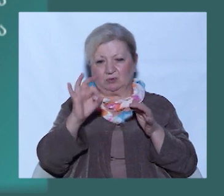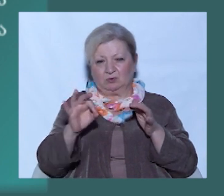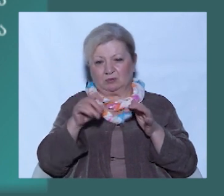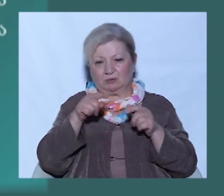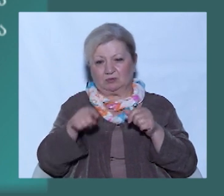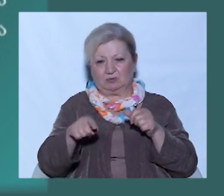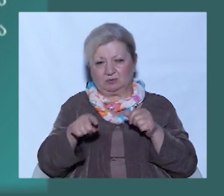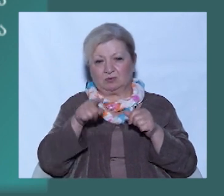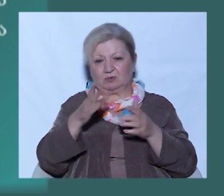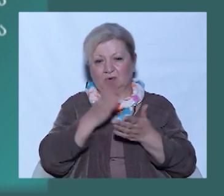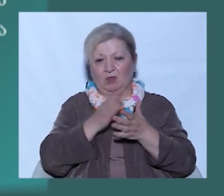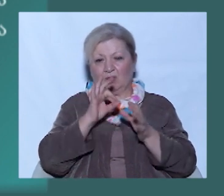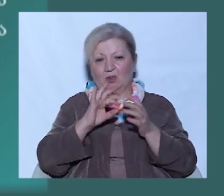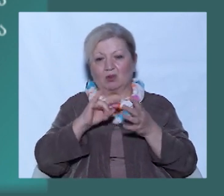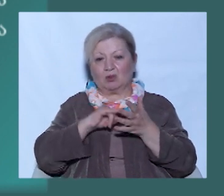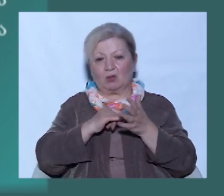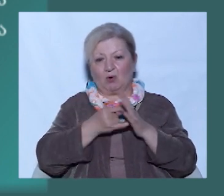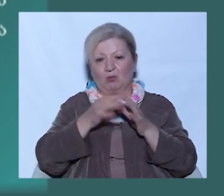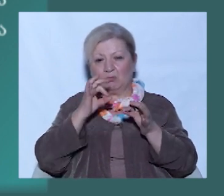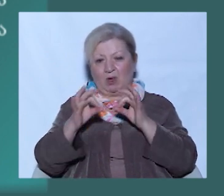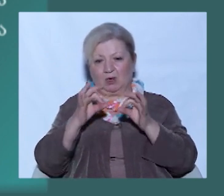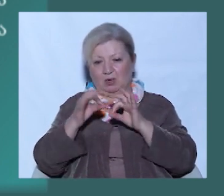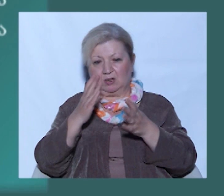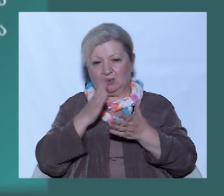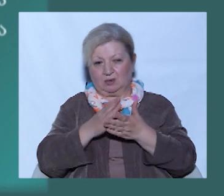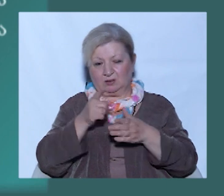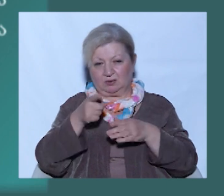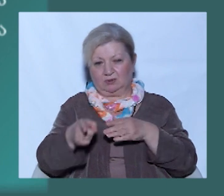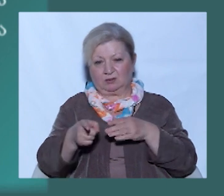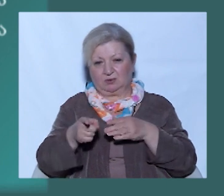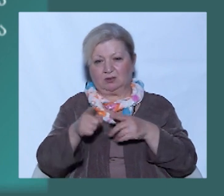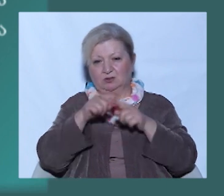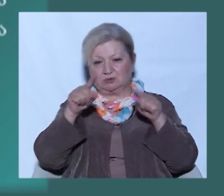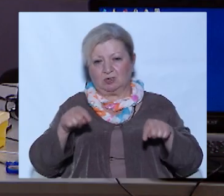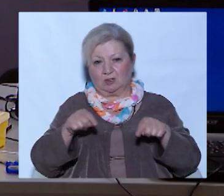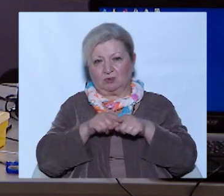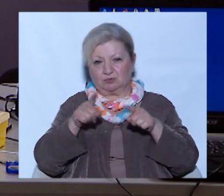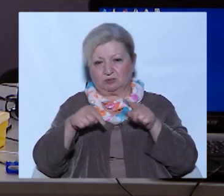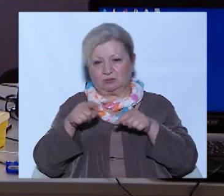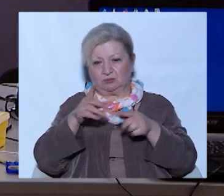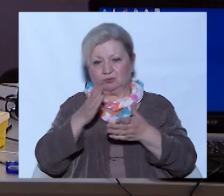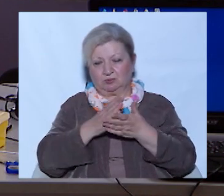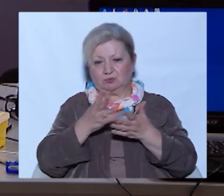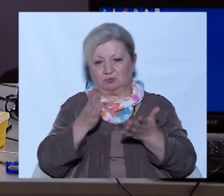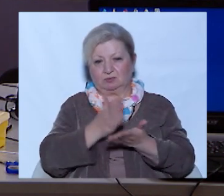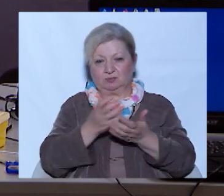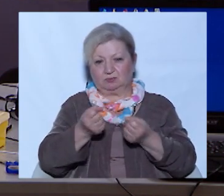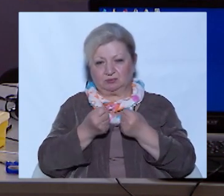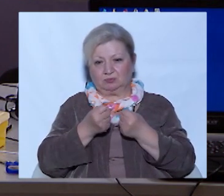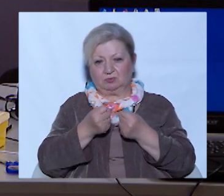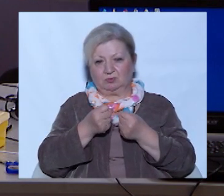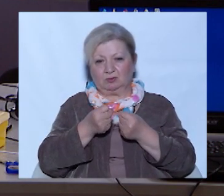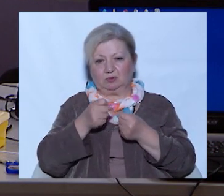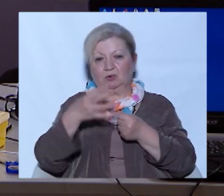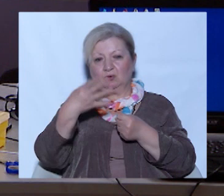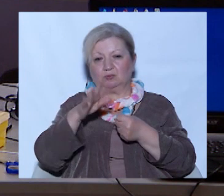45 გრადუსით. აი ეს არის ის ნორმალი, რომელზეც საუბრობ ჩარჩოს მართობული ნორმალი. ძალწირსა და ნორმალ შორის არის ახლა